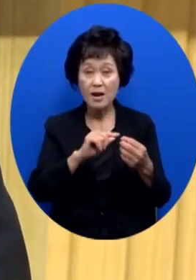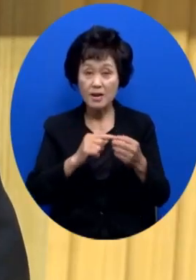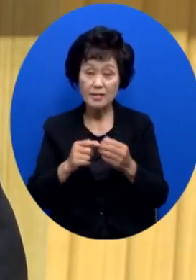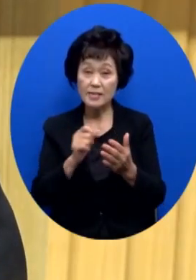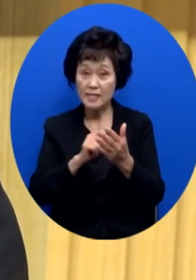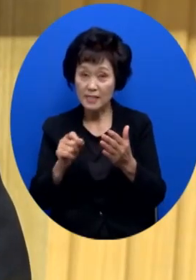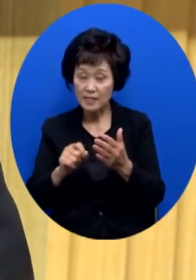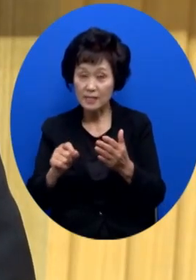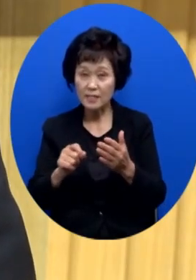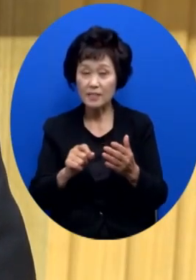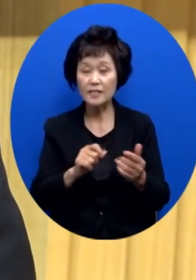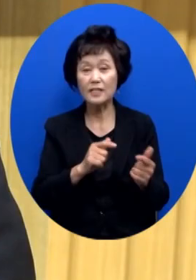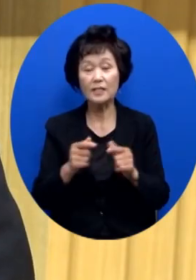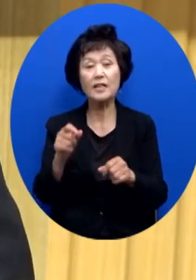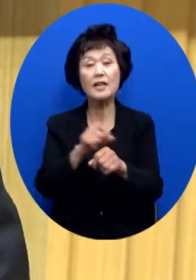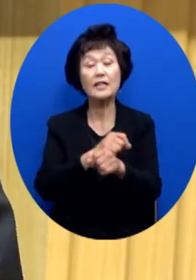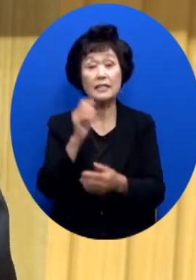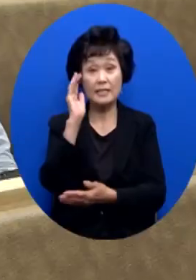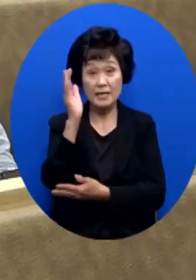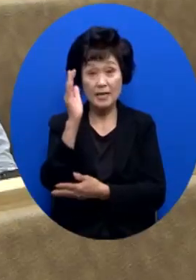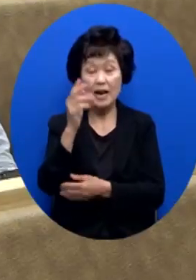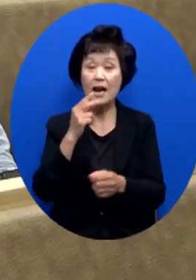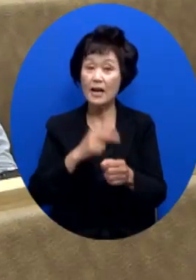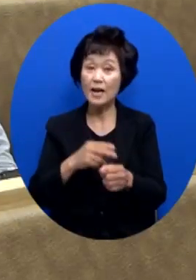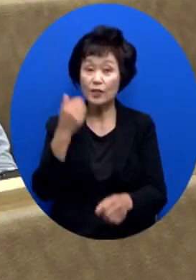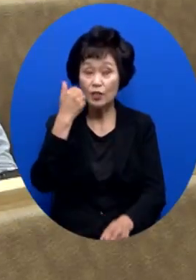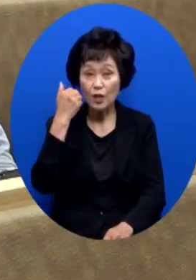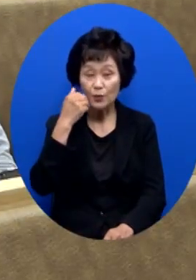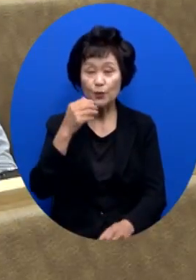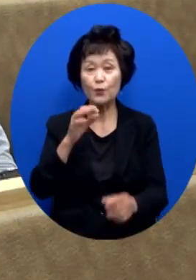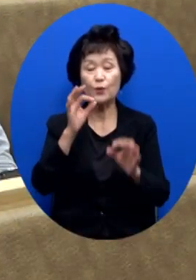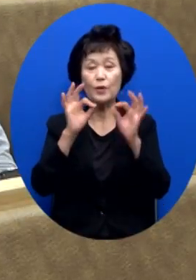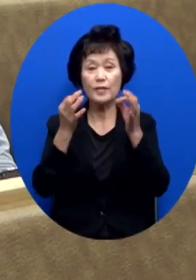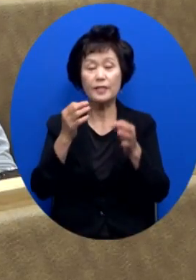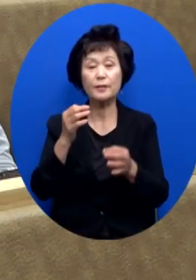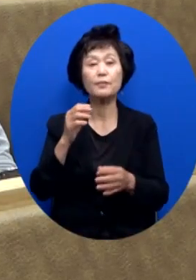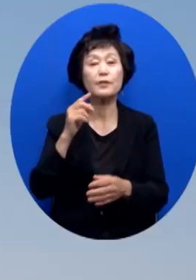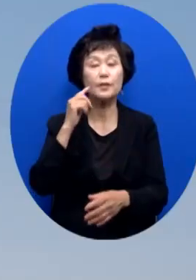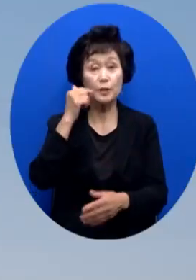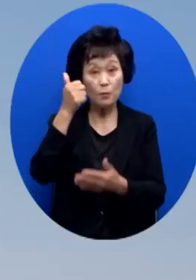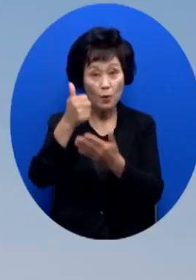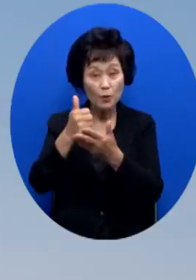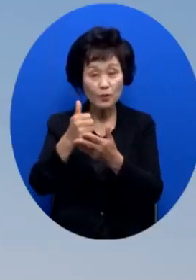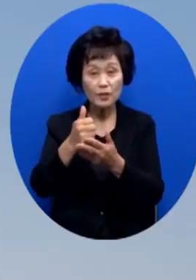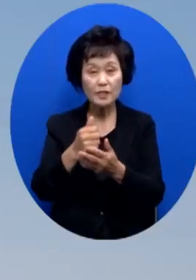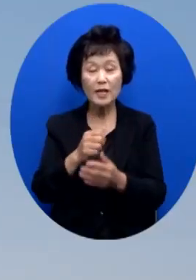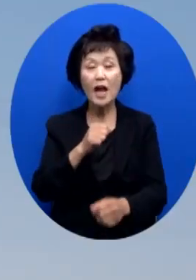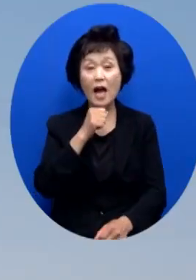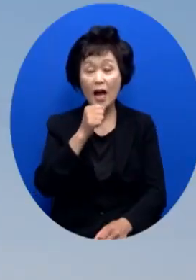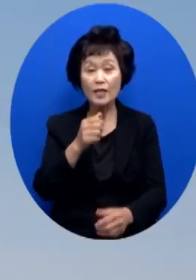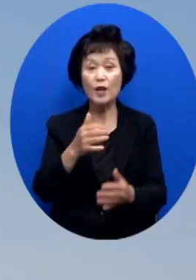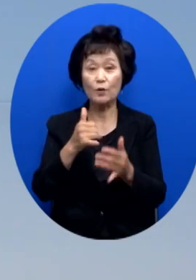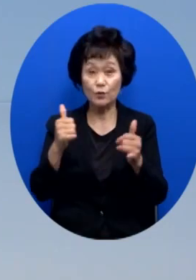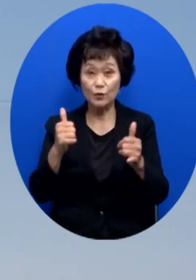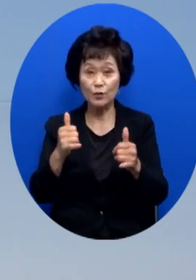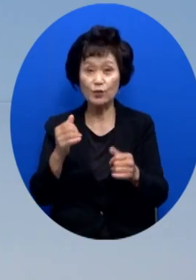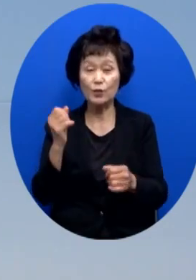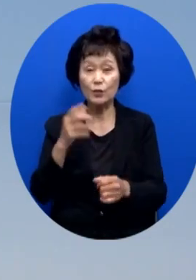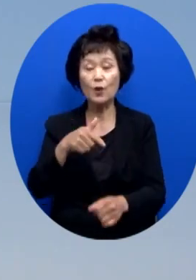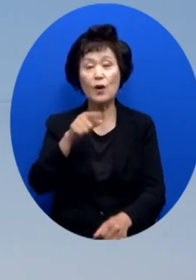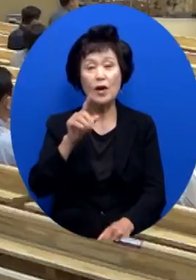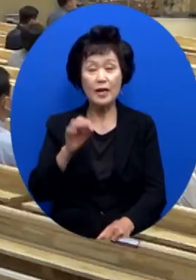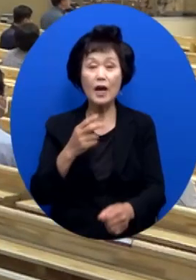열린 모임에 특강 강사로 는 청파 교회의 김기석 목사 김재원 아나운서 대통령의 글쓰기 저자 강원구